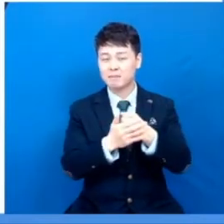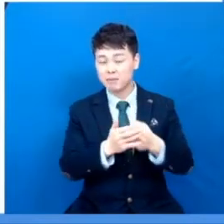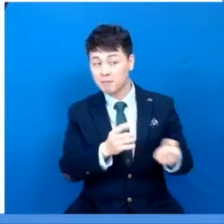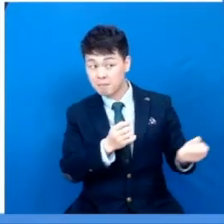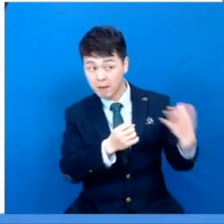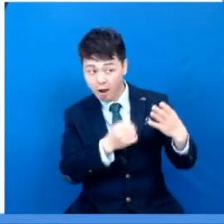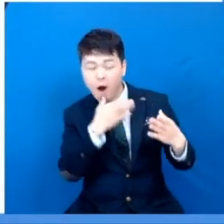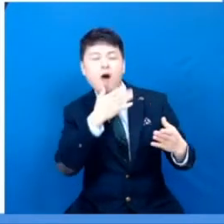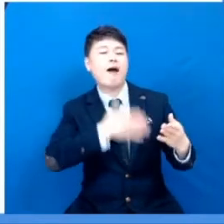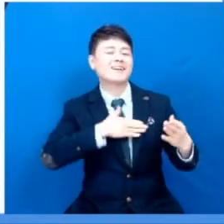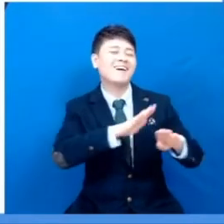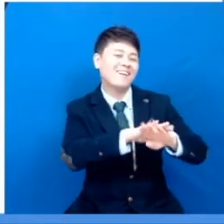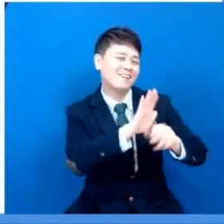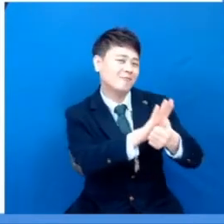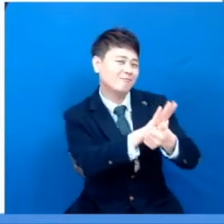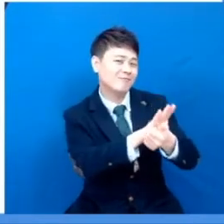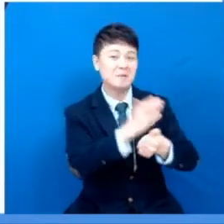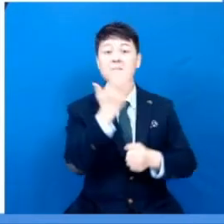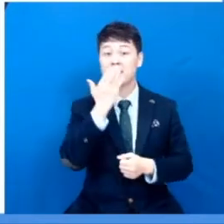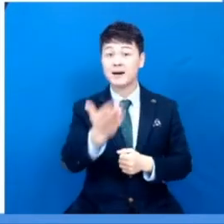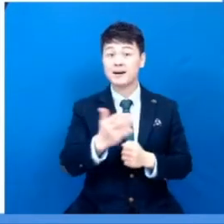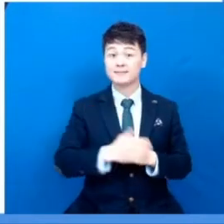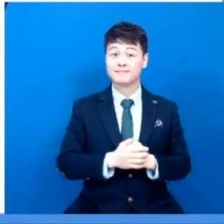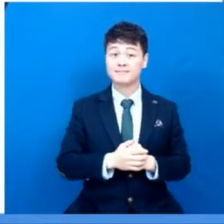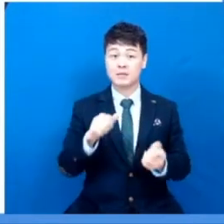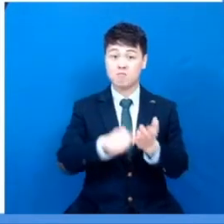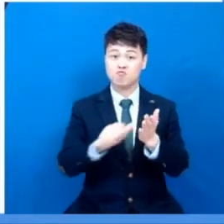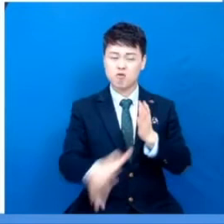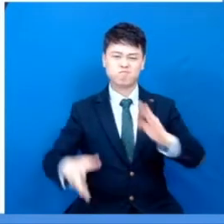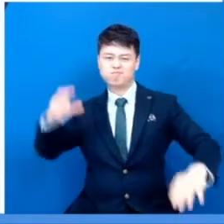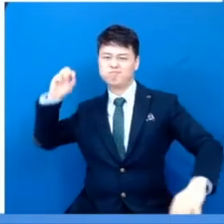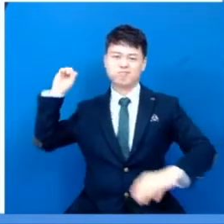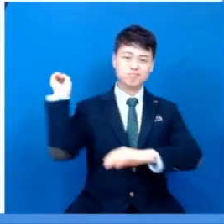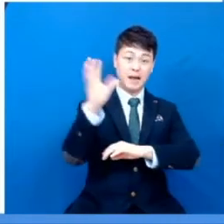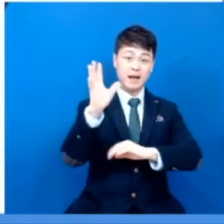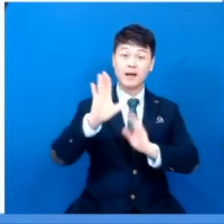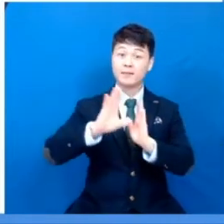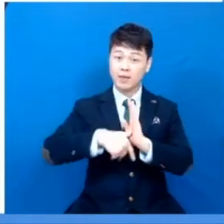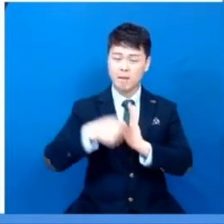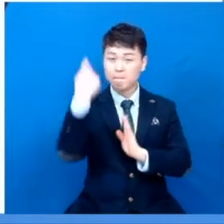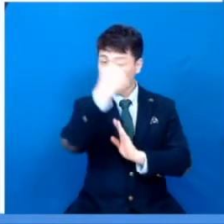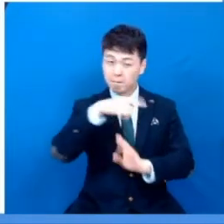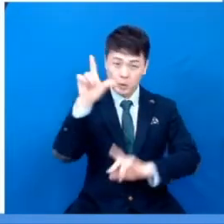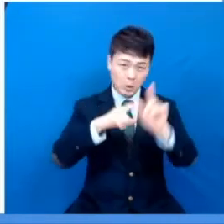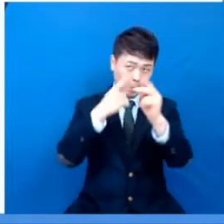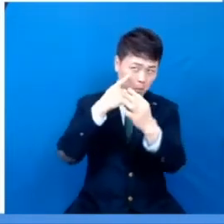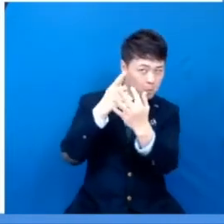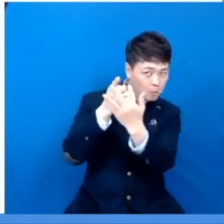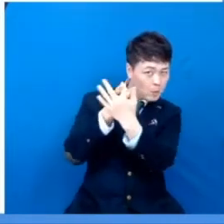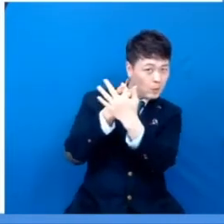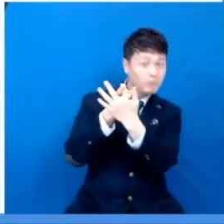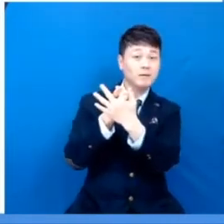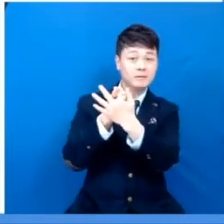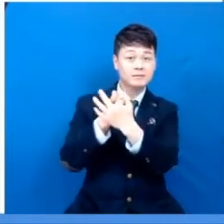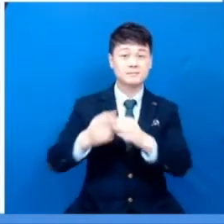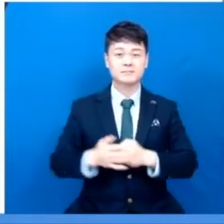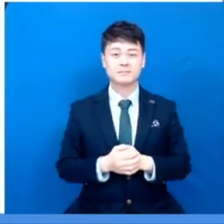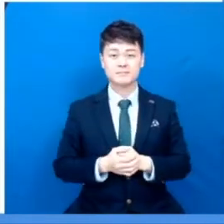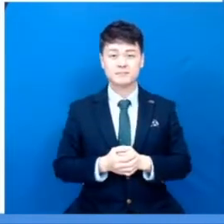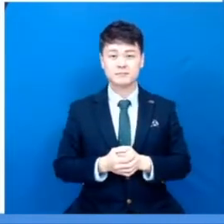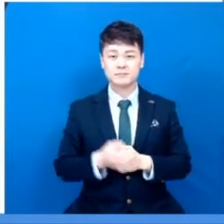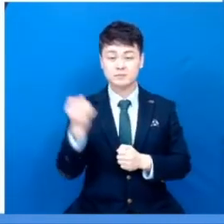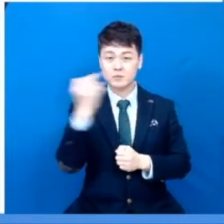지원이 얻습니다 물건을 던지는 행동은 표정 맞추기로 틈새에